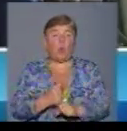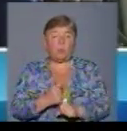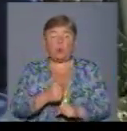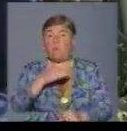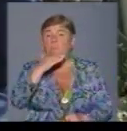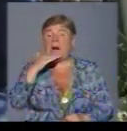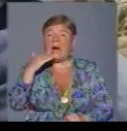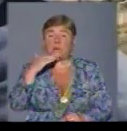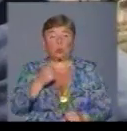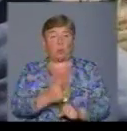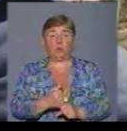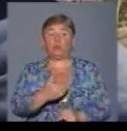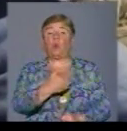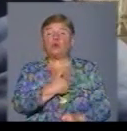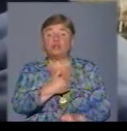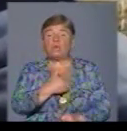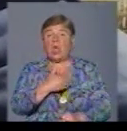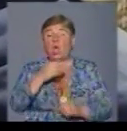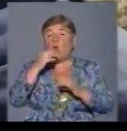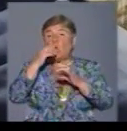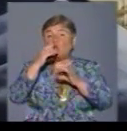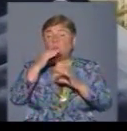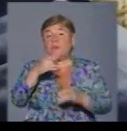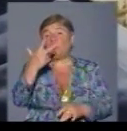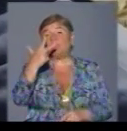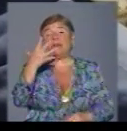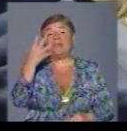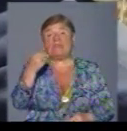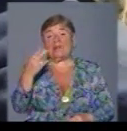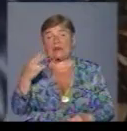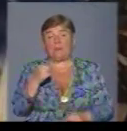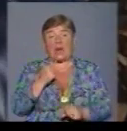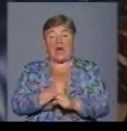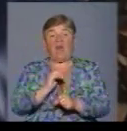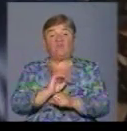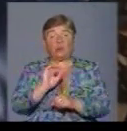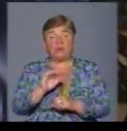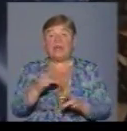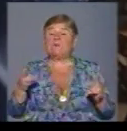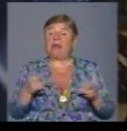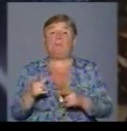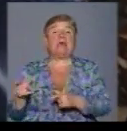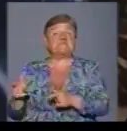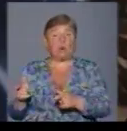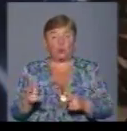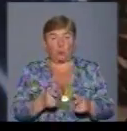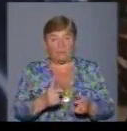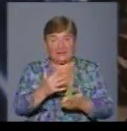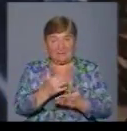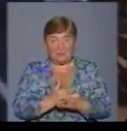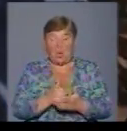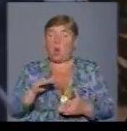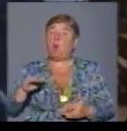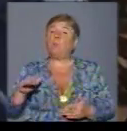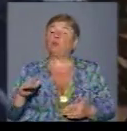Много роботи хоче. Сопілку 3 дні треба даш. Бо треба заготовити раз матеріал,